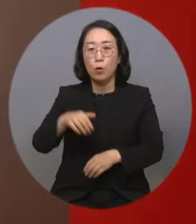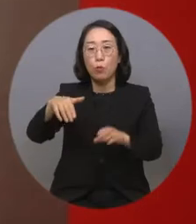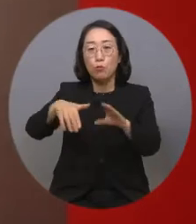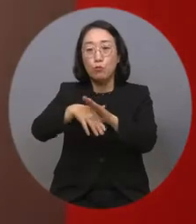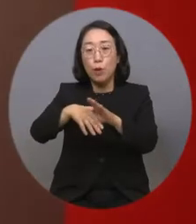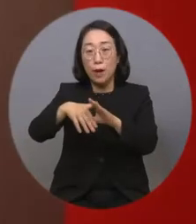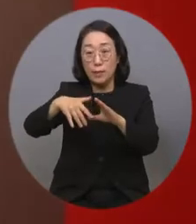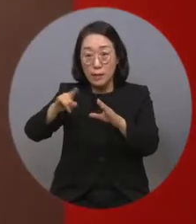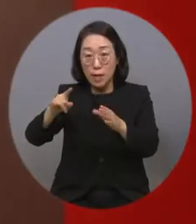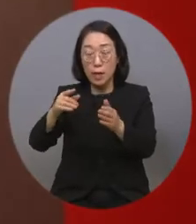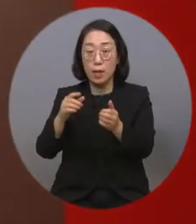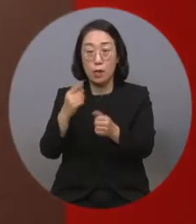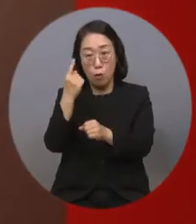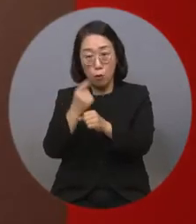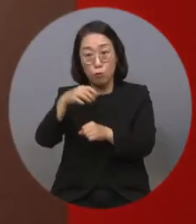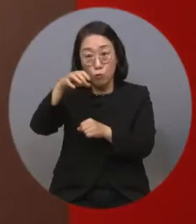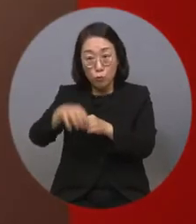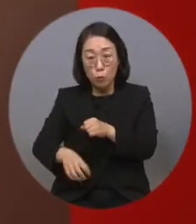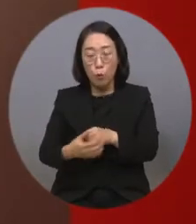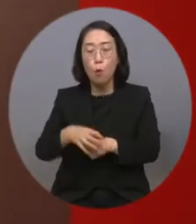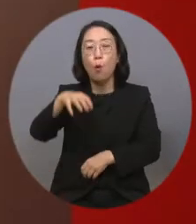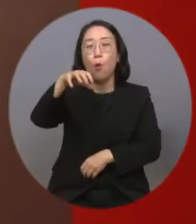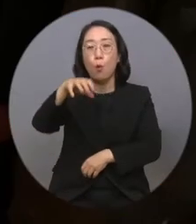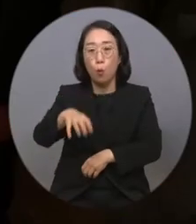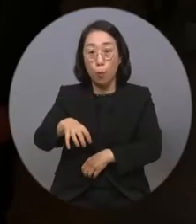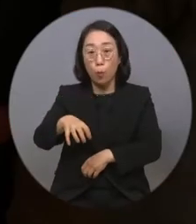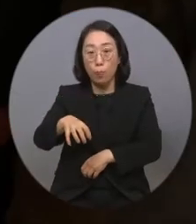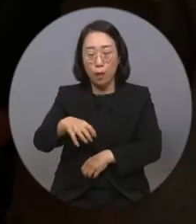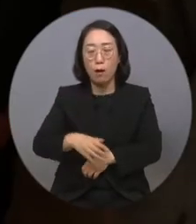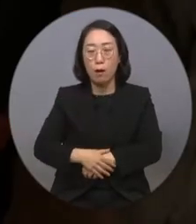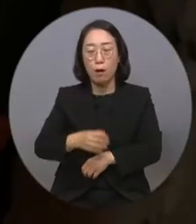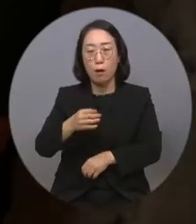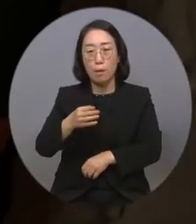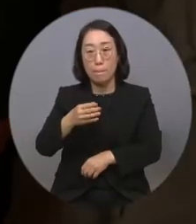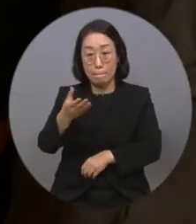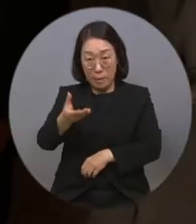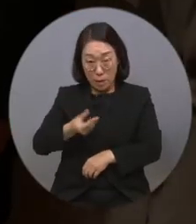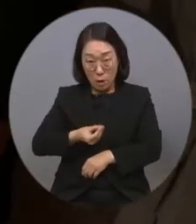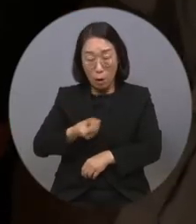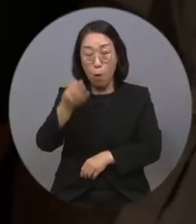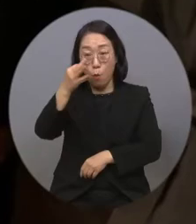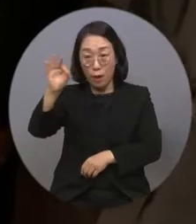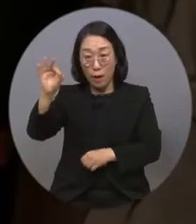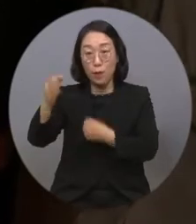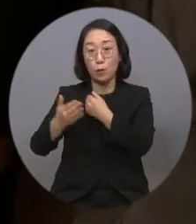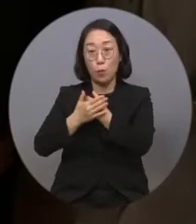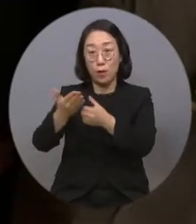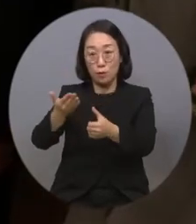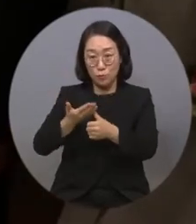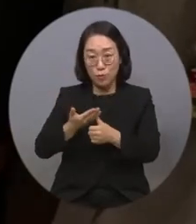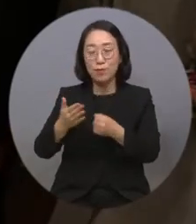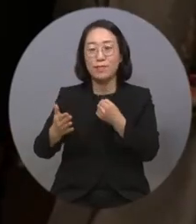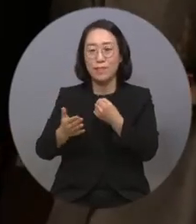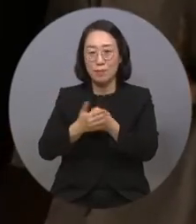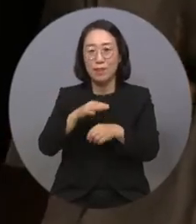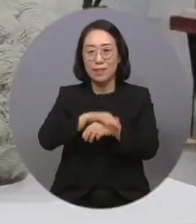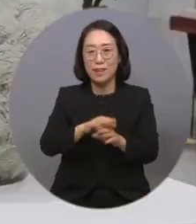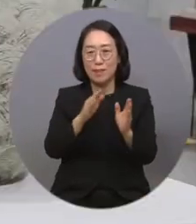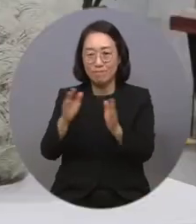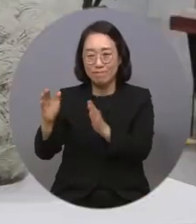국립해양문화재연구소의 적극적인 전시 시설물 대여 협조로 다채로운 전시가 추진될 수